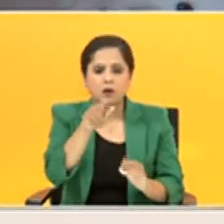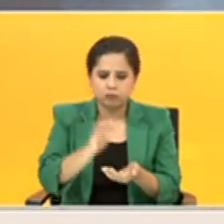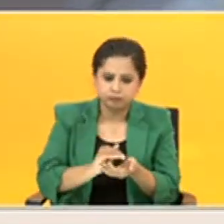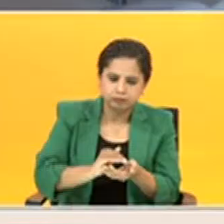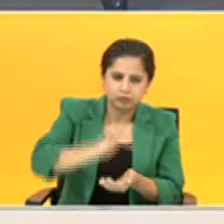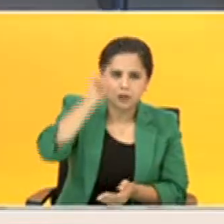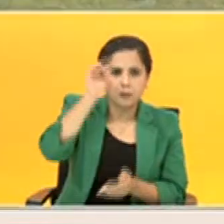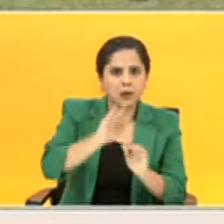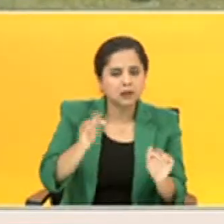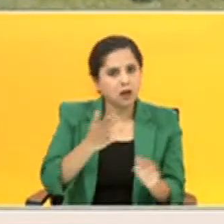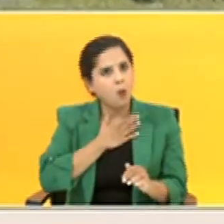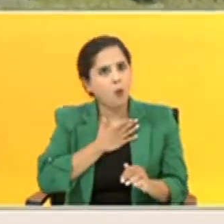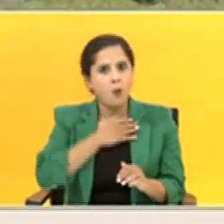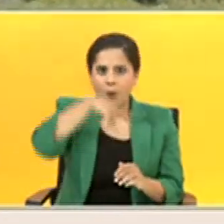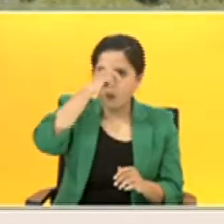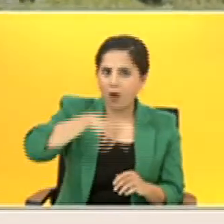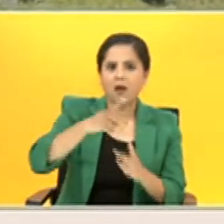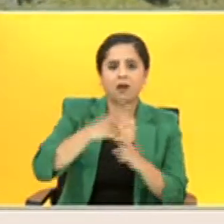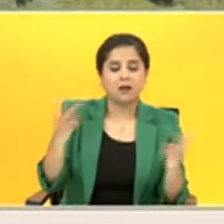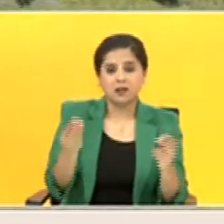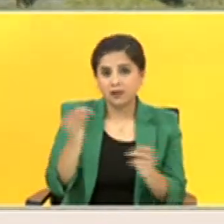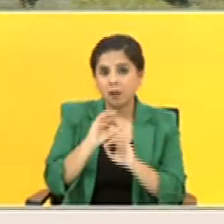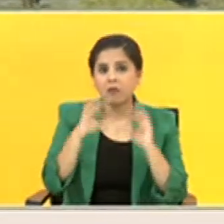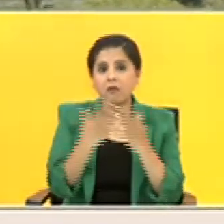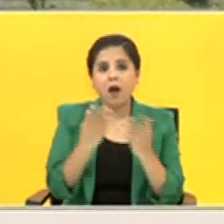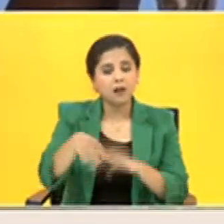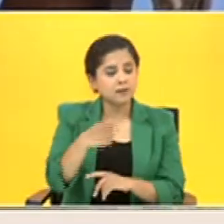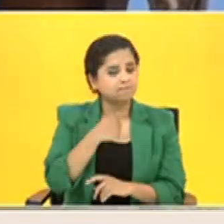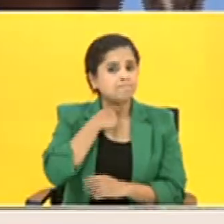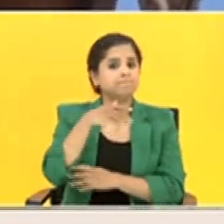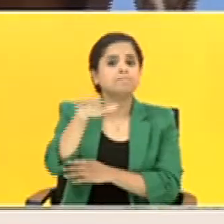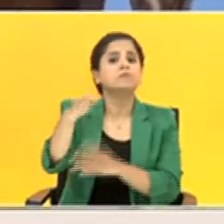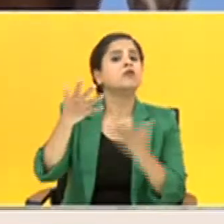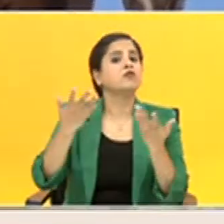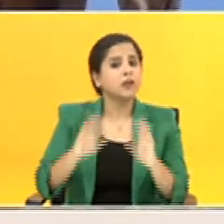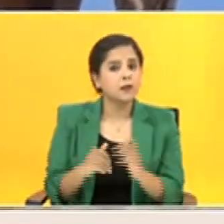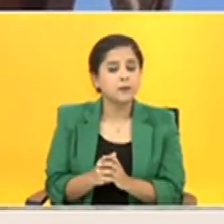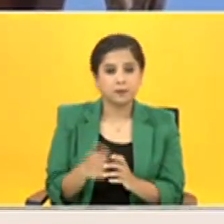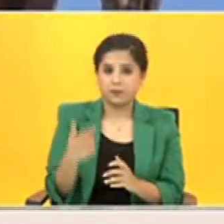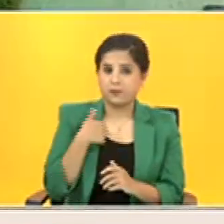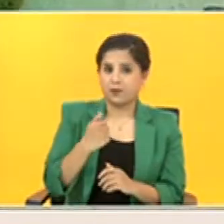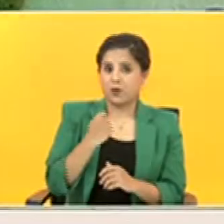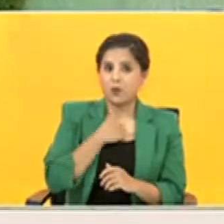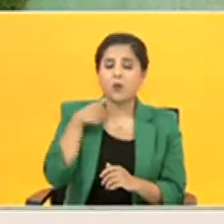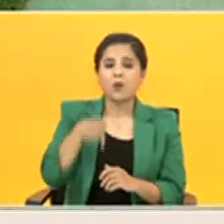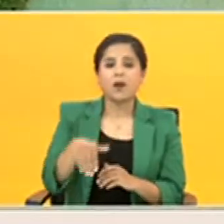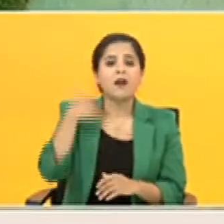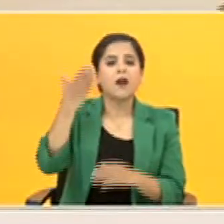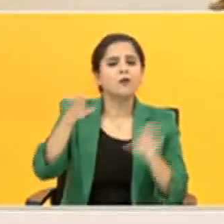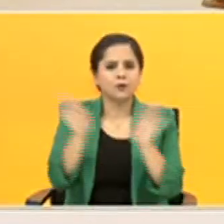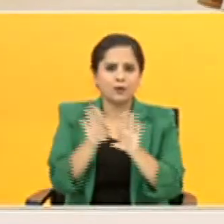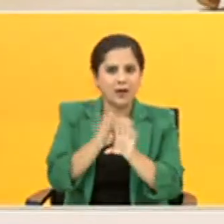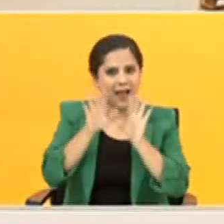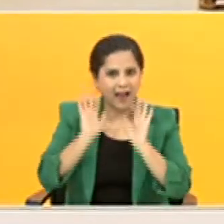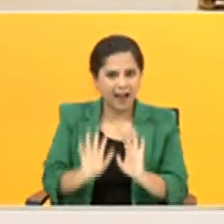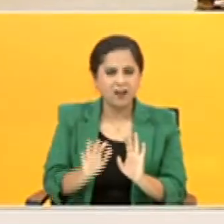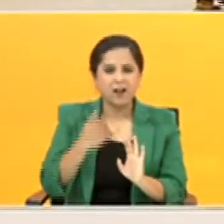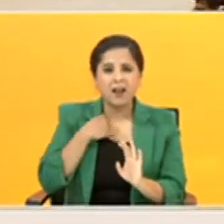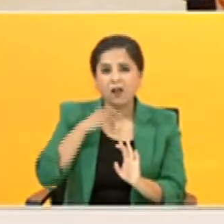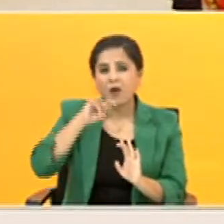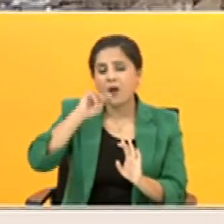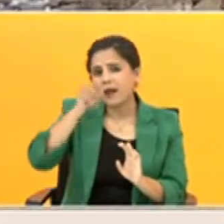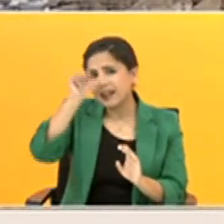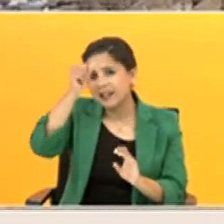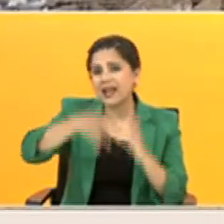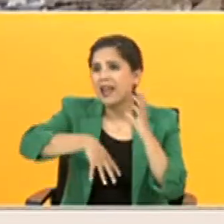होगी। कुछ परिवारों ने शपथ ली है, हम अपनी अगली छुट्टियां देश के